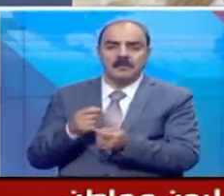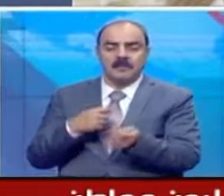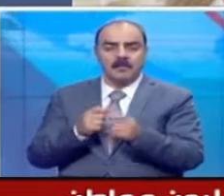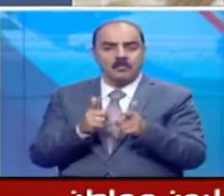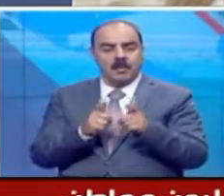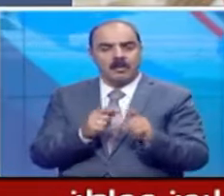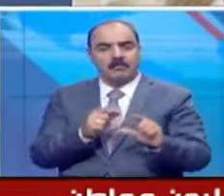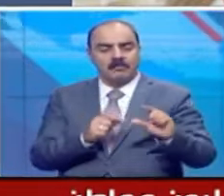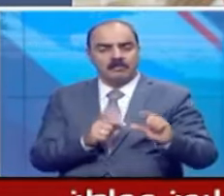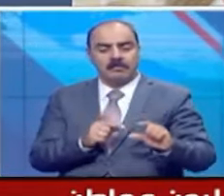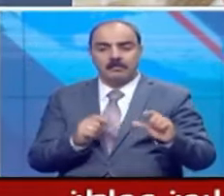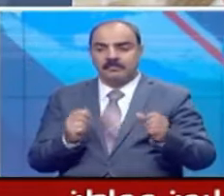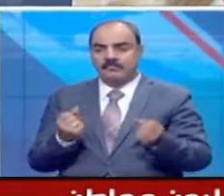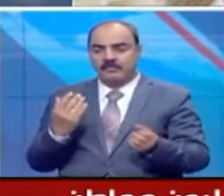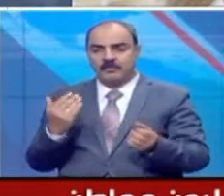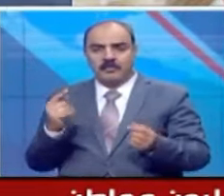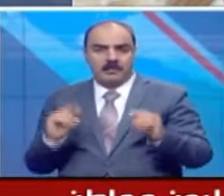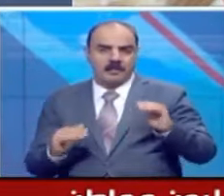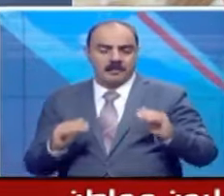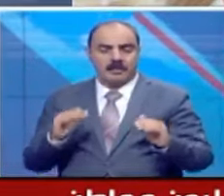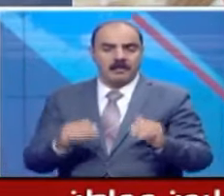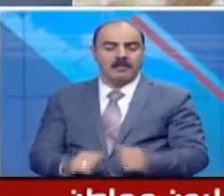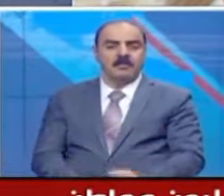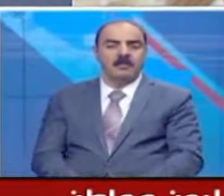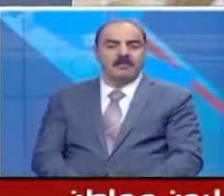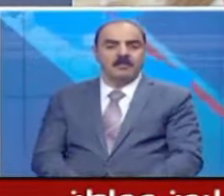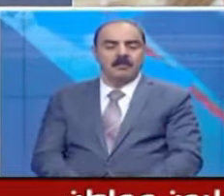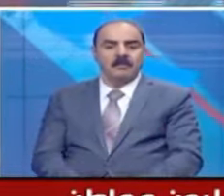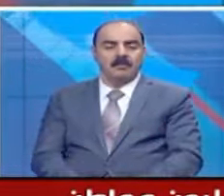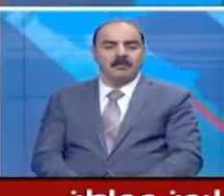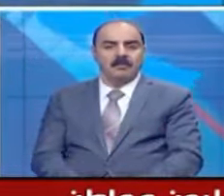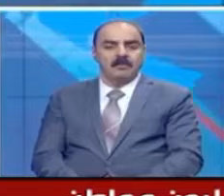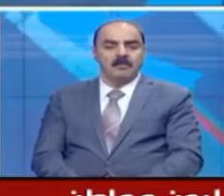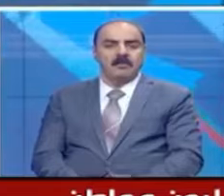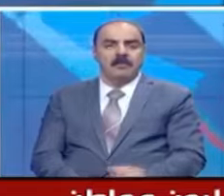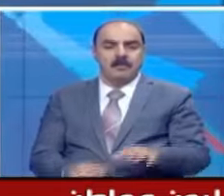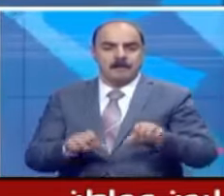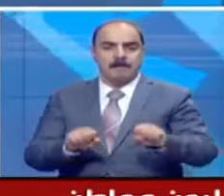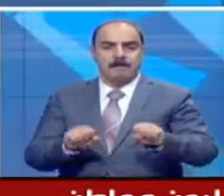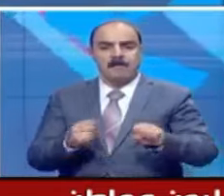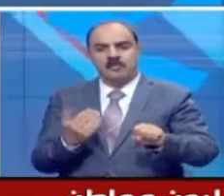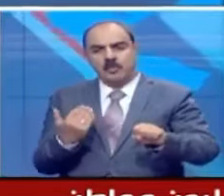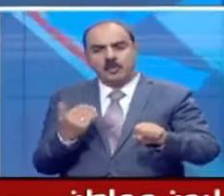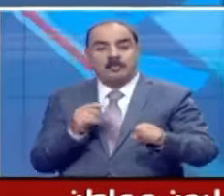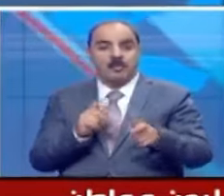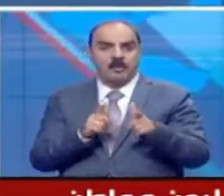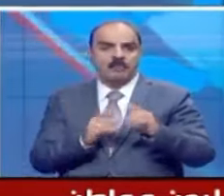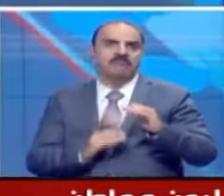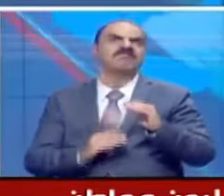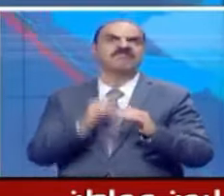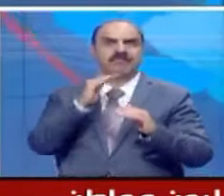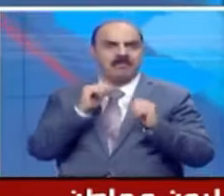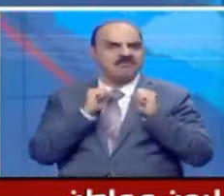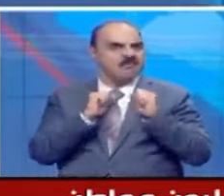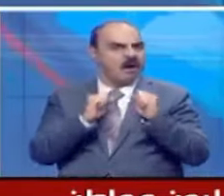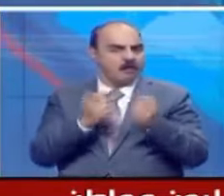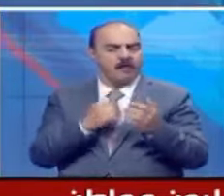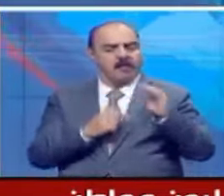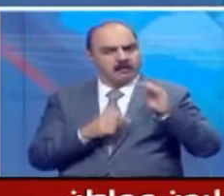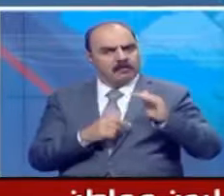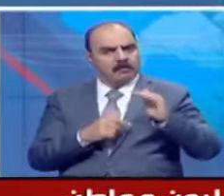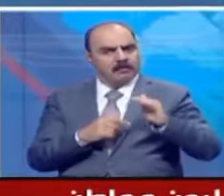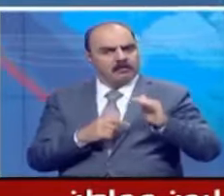الصرف الدولار مقابل الجنيه المصري، الحقيقة كان هناك يعني نوع من السيطرة خلال الأيام القليلة الماضية،